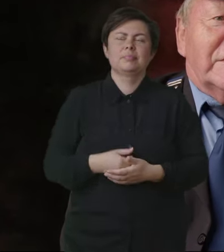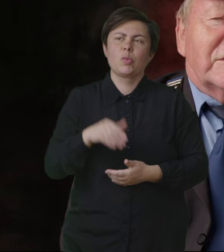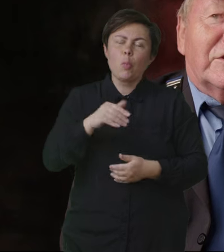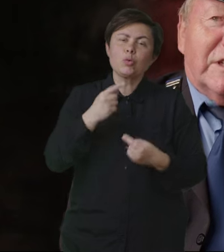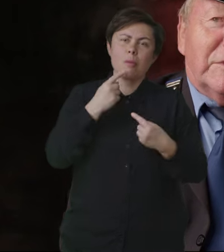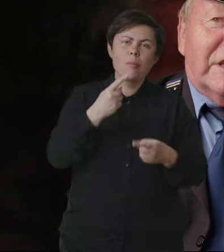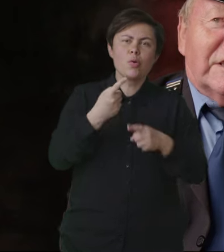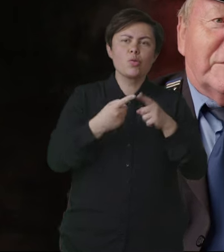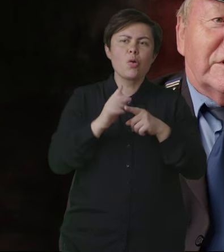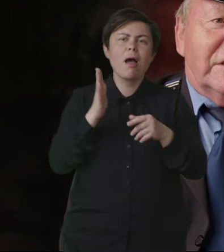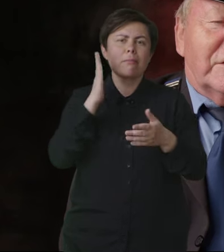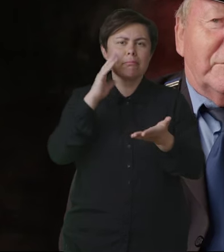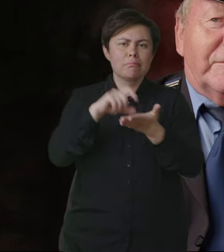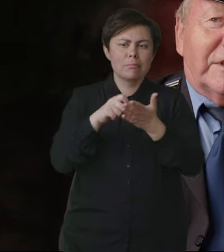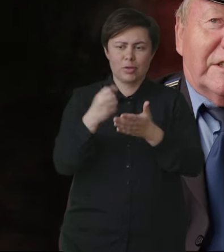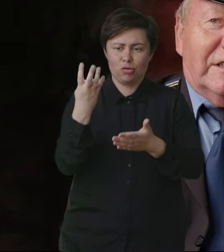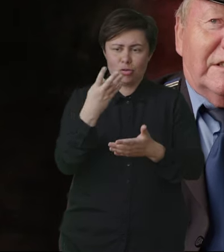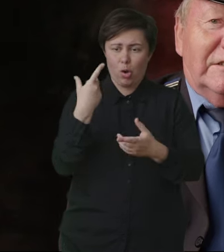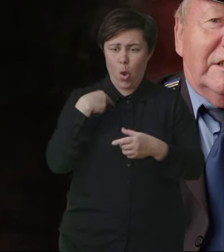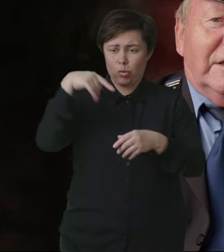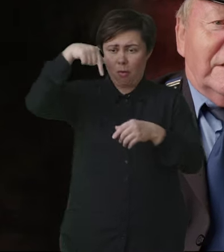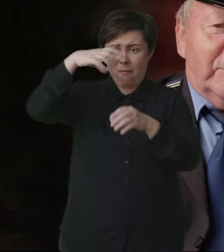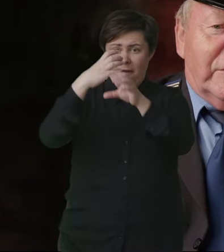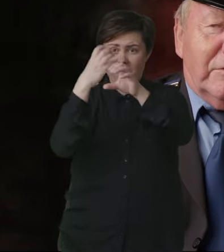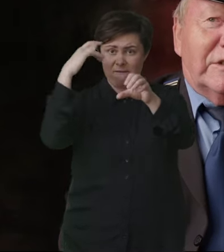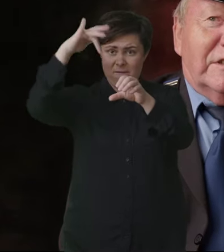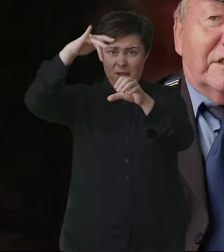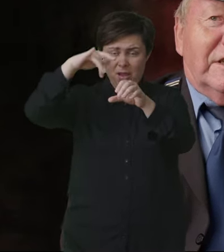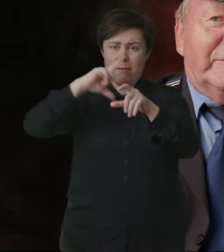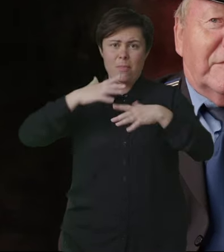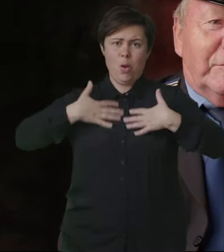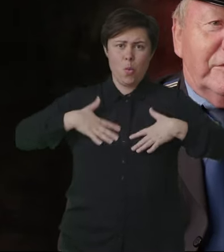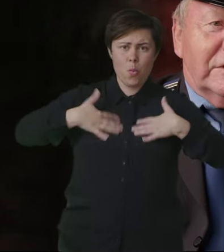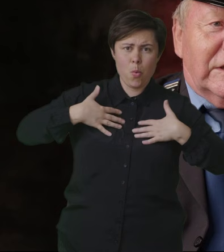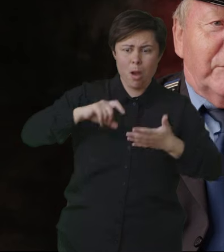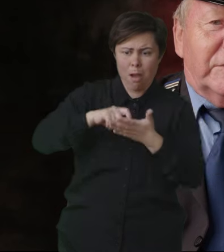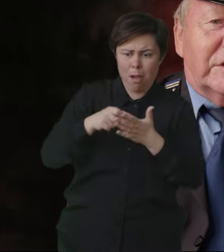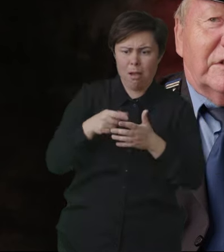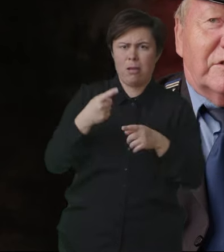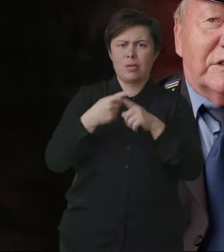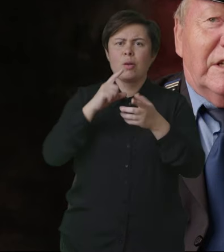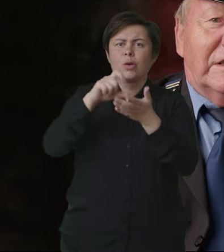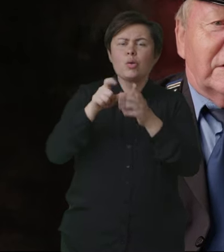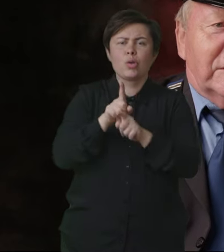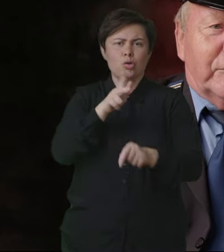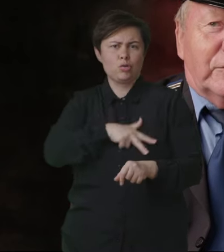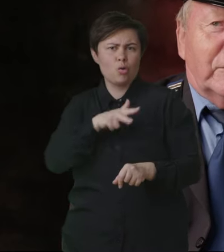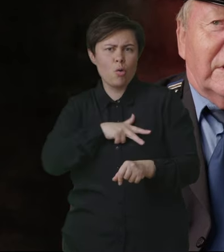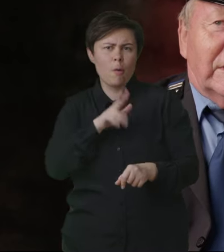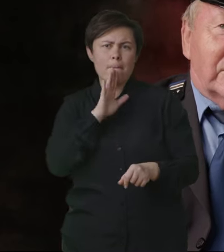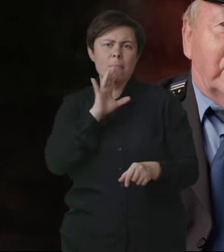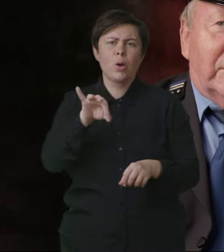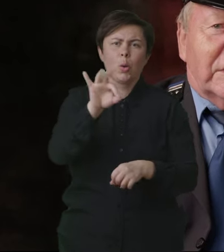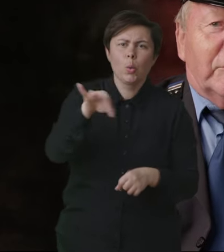można powiedzieć, troszkę jak mieszkanie. 4 osoby w przedziale. Tam była łazienka. Było takie pomieszczenie socjalne, typu